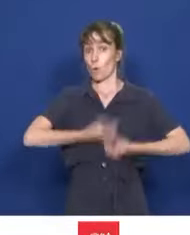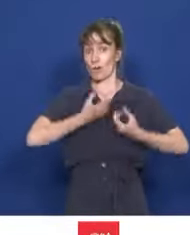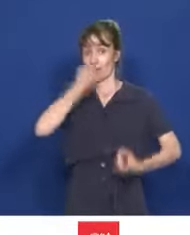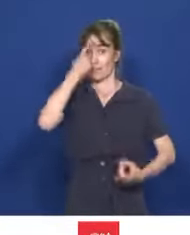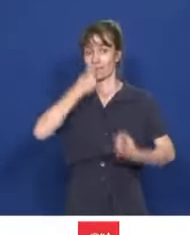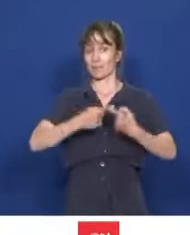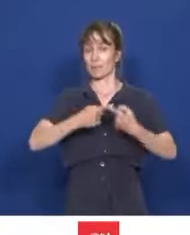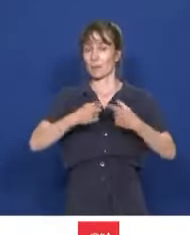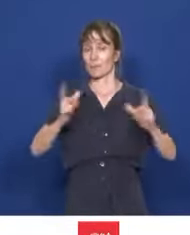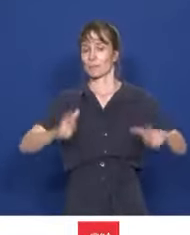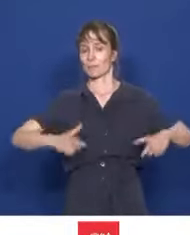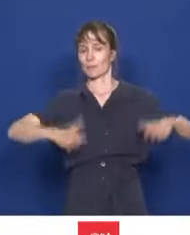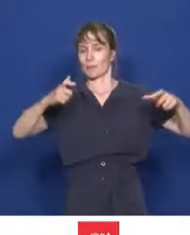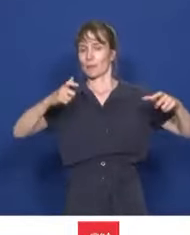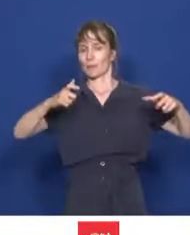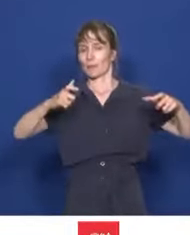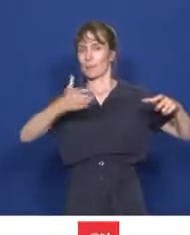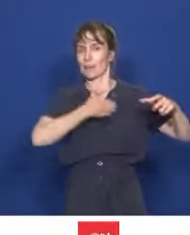sujet.